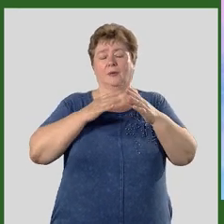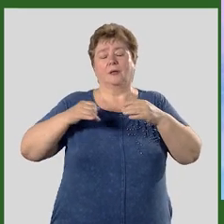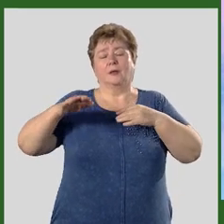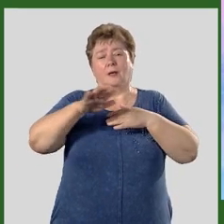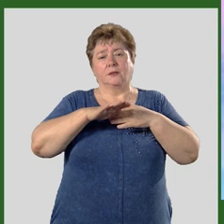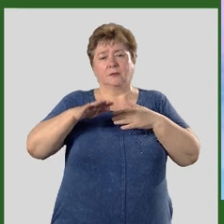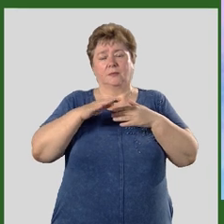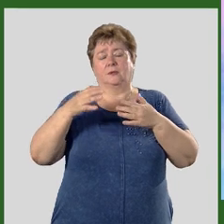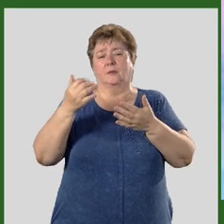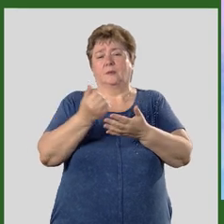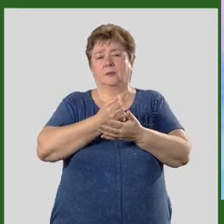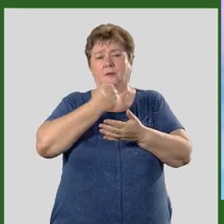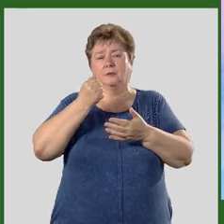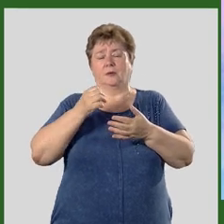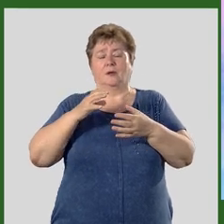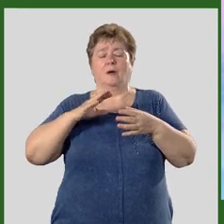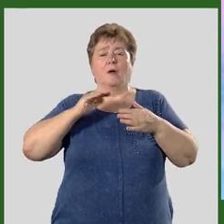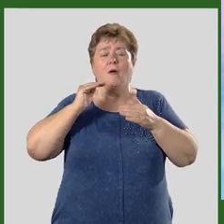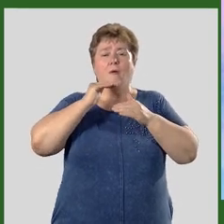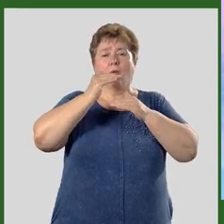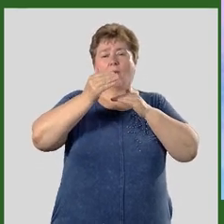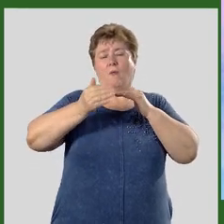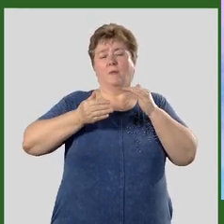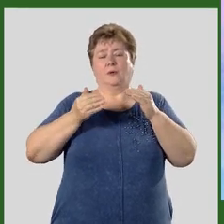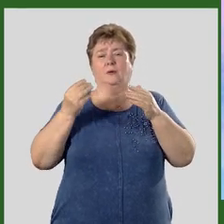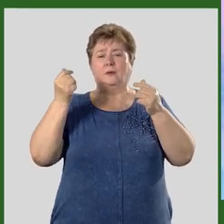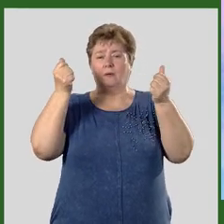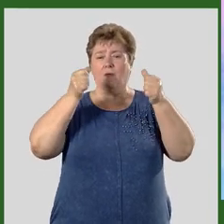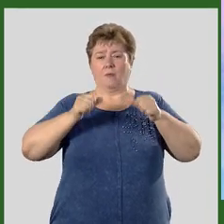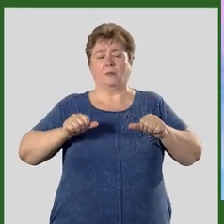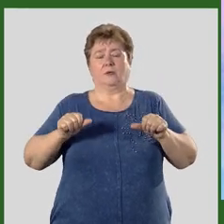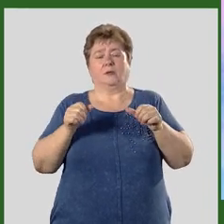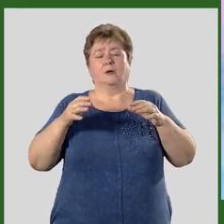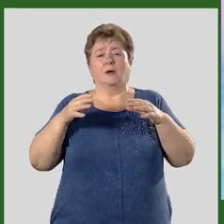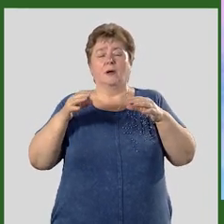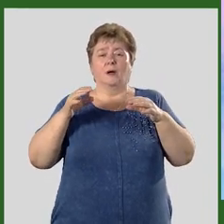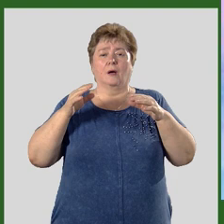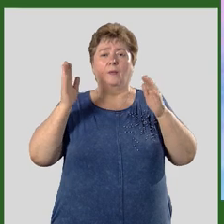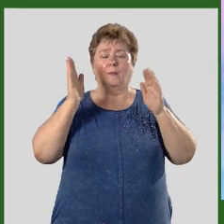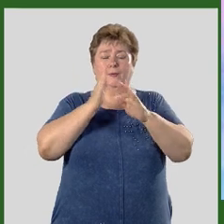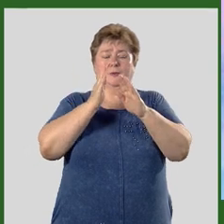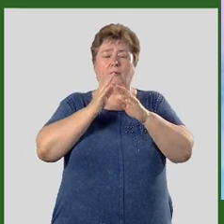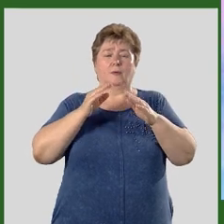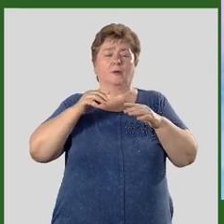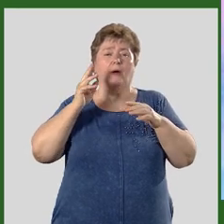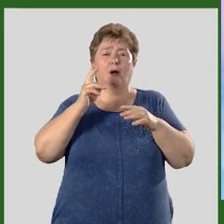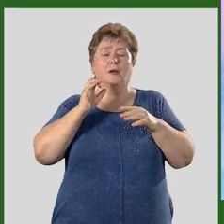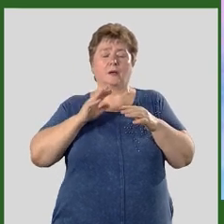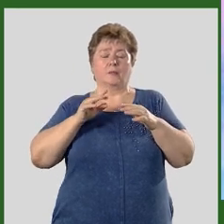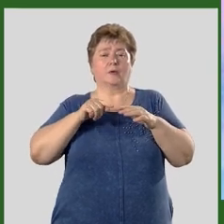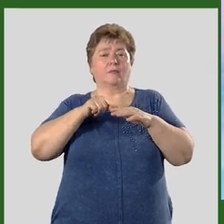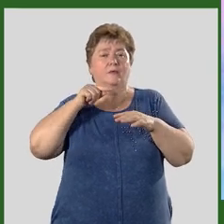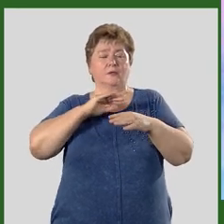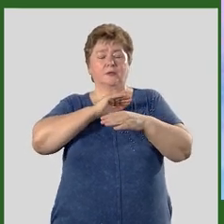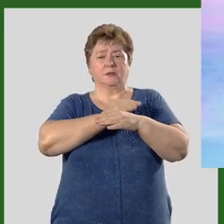Земле определяет облик природы. Климатические условия сильно влияют на